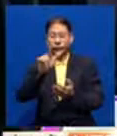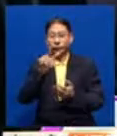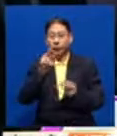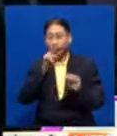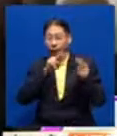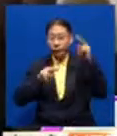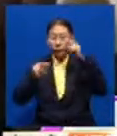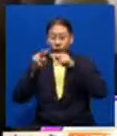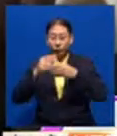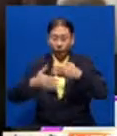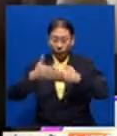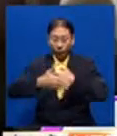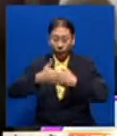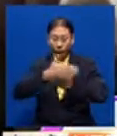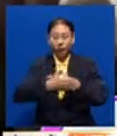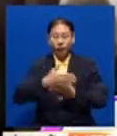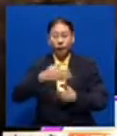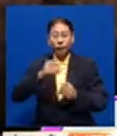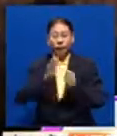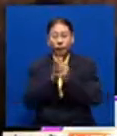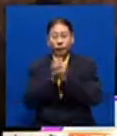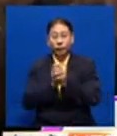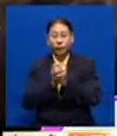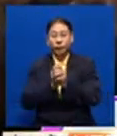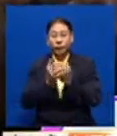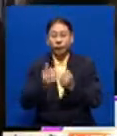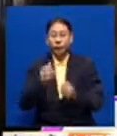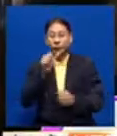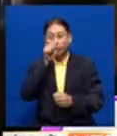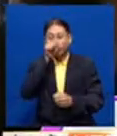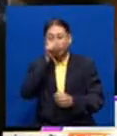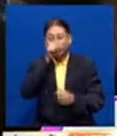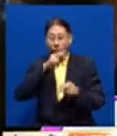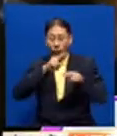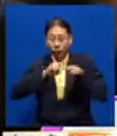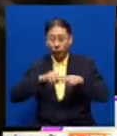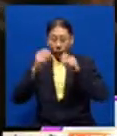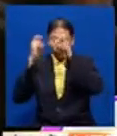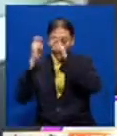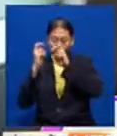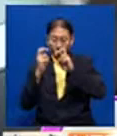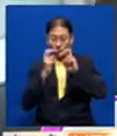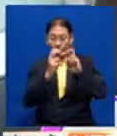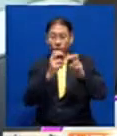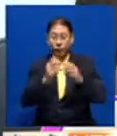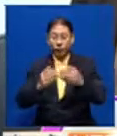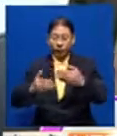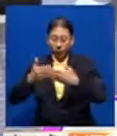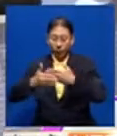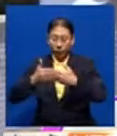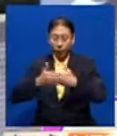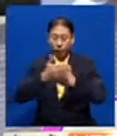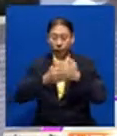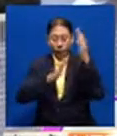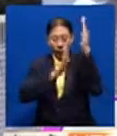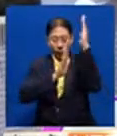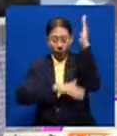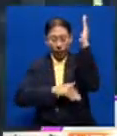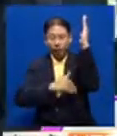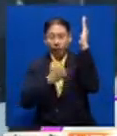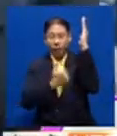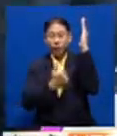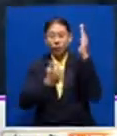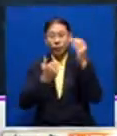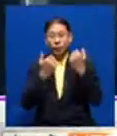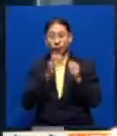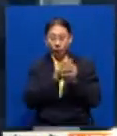ศูนย์ควบคุมรถไฟแห่งประเทศจีนและทดลองนั่งรถไฟความเร็วสูงจากสถานีรถไฟทางใต้แห่งกรุง